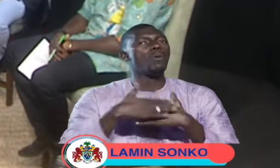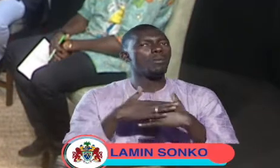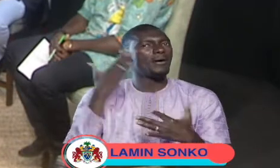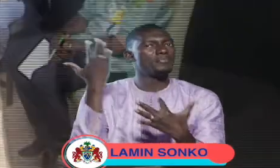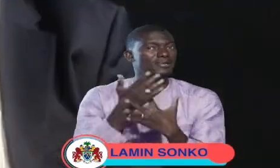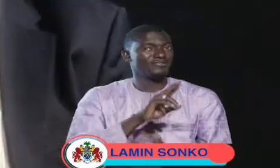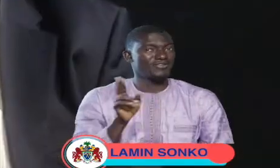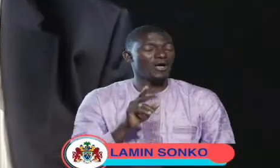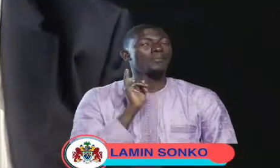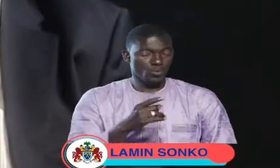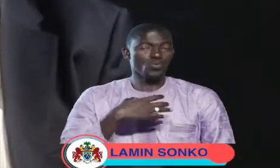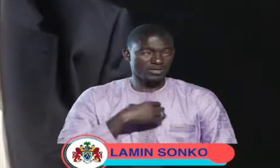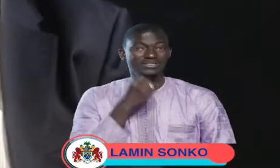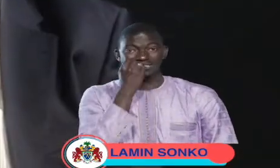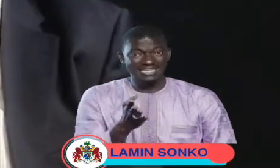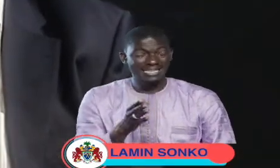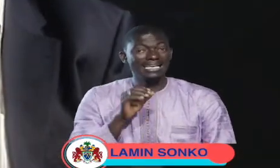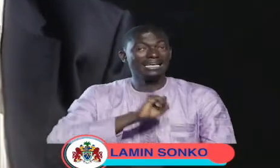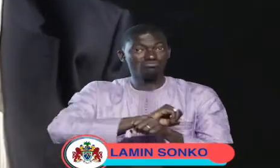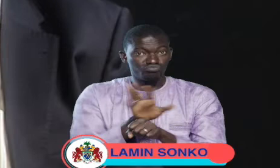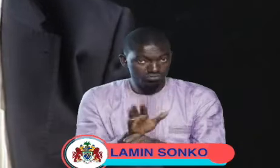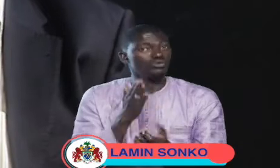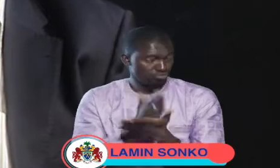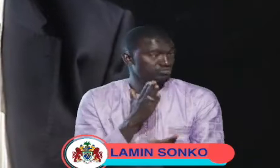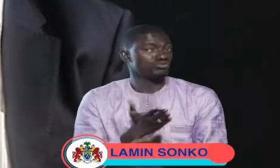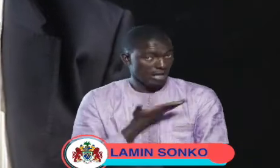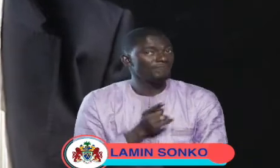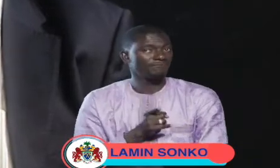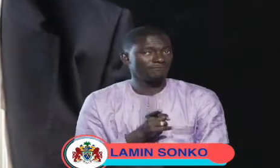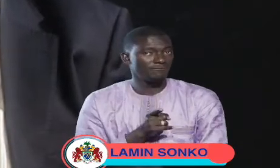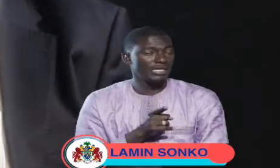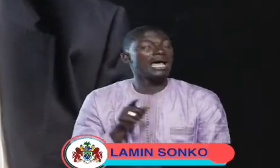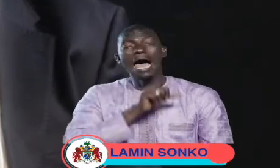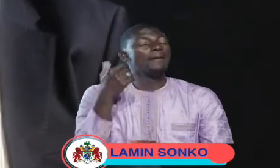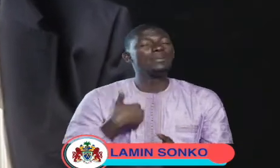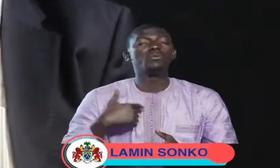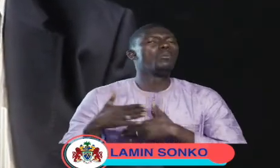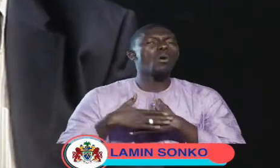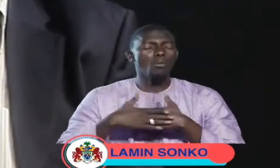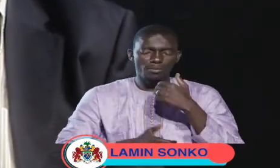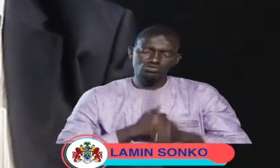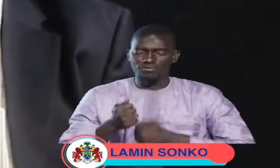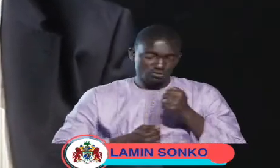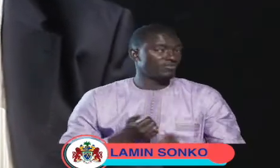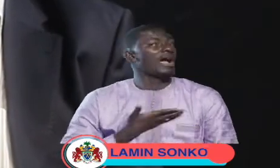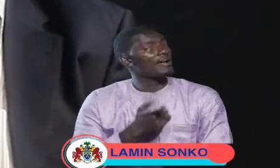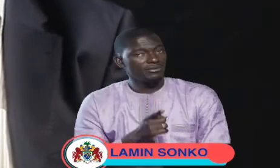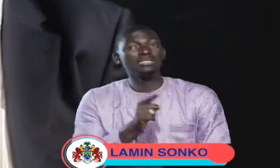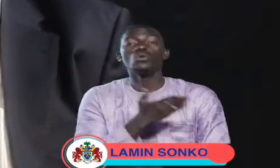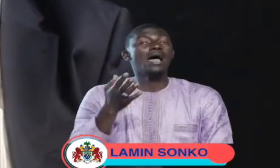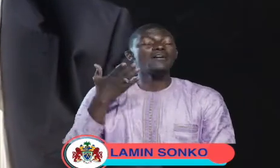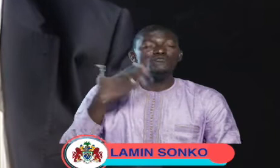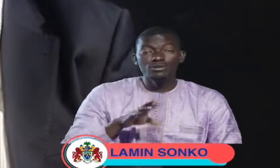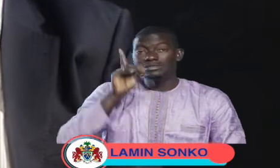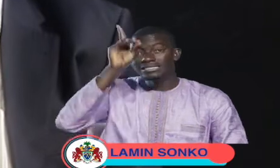bare kurana mba fola mo lako kurana mi anka be sotarinne abe keren ada mo jama bala mantora nyaji be kabringa ya december